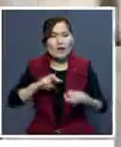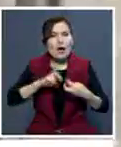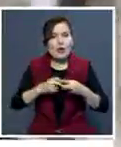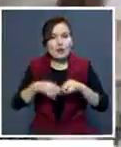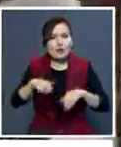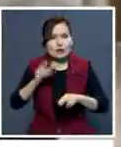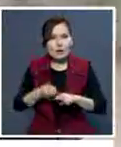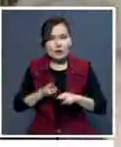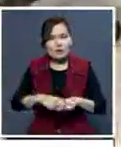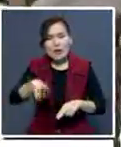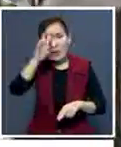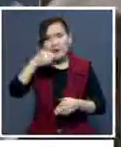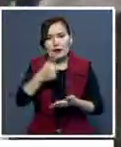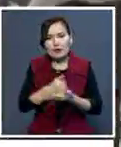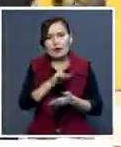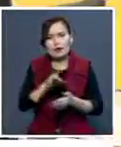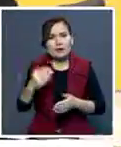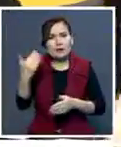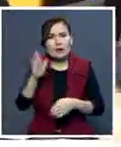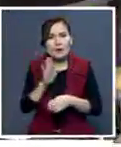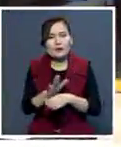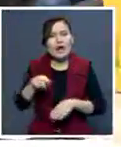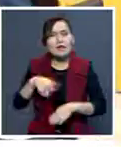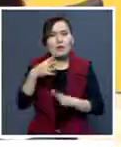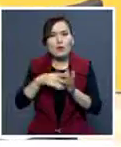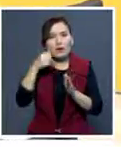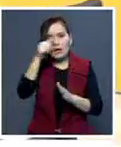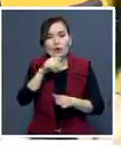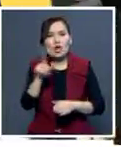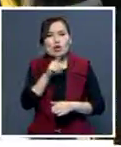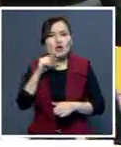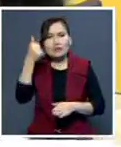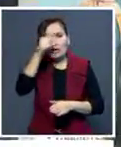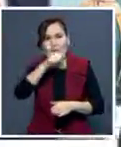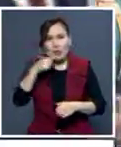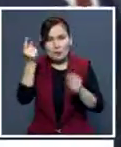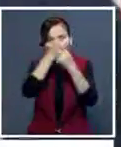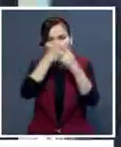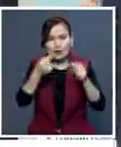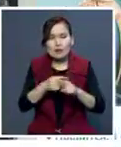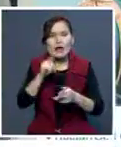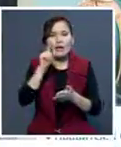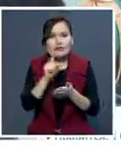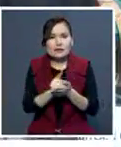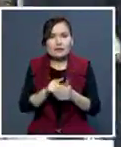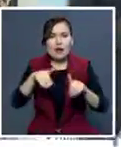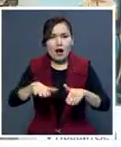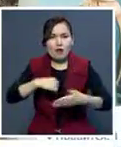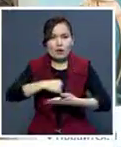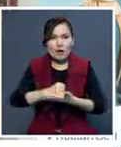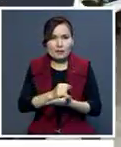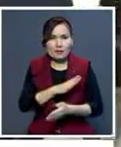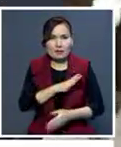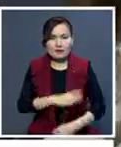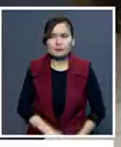сапында. Айта өтейік, президент бастамасымен 2019 жыл жастар жылы болып жарияланып, тиісті қаулы да қабылданған еді.